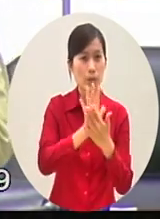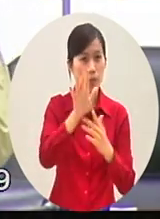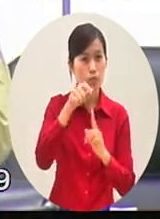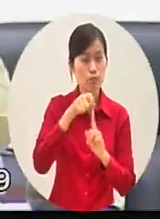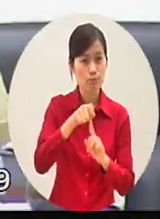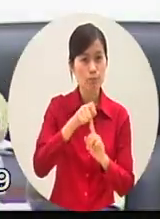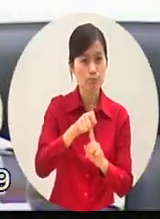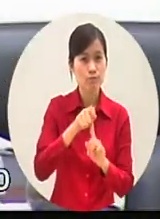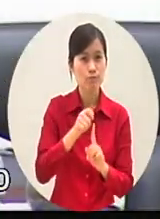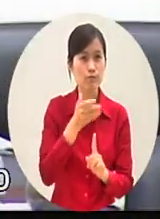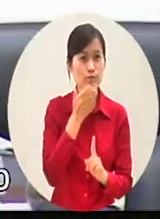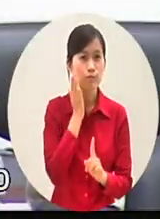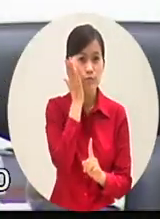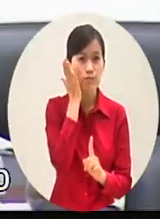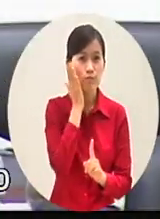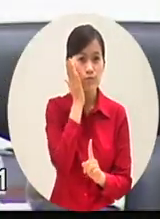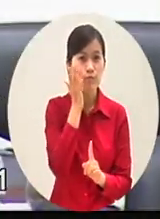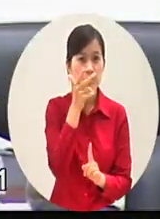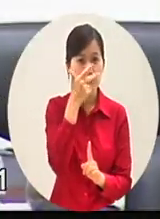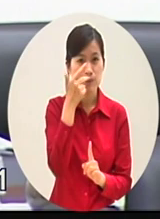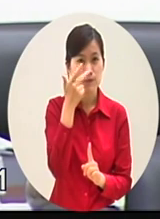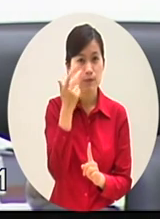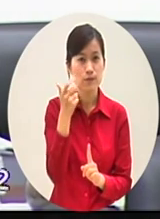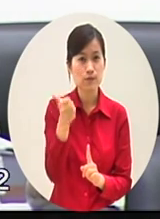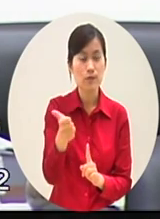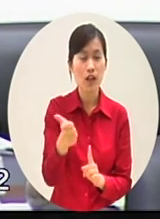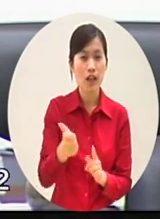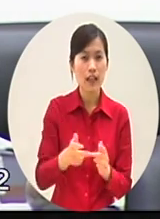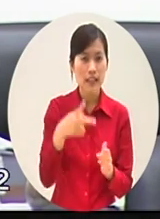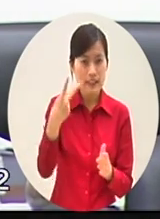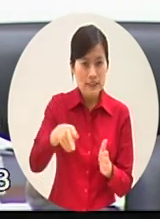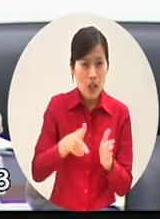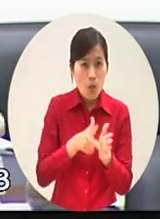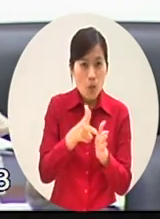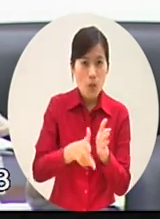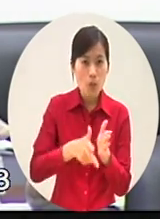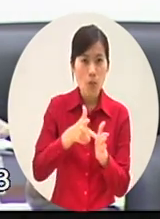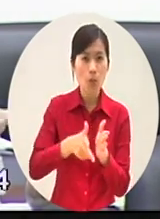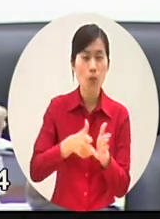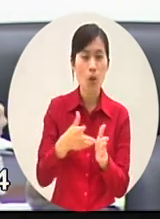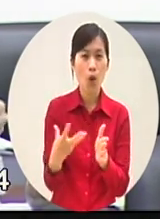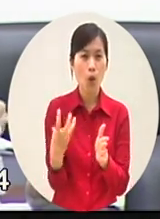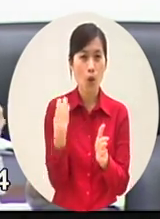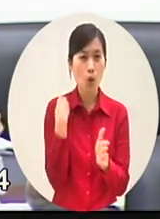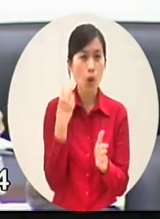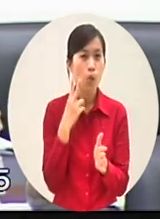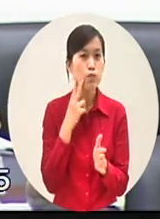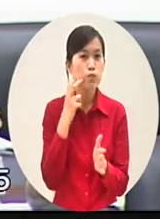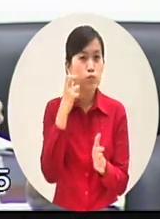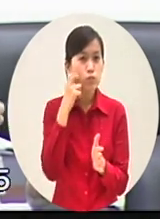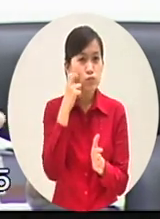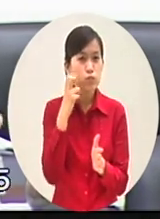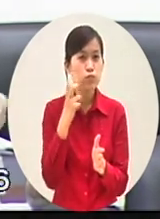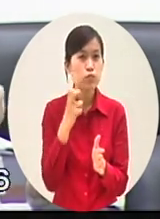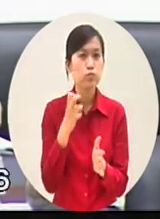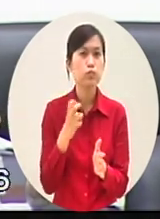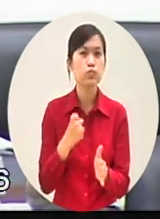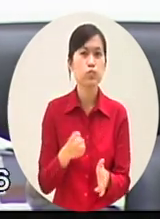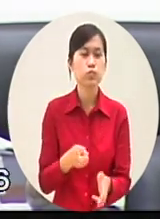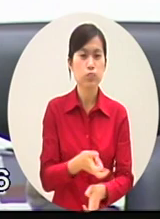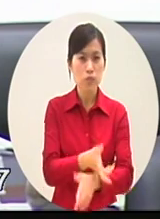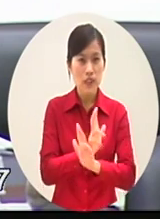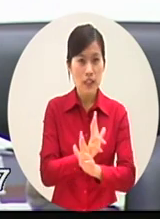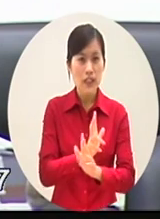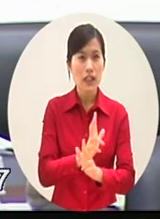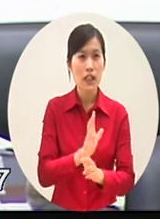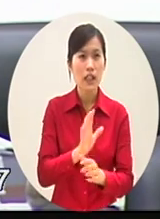所以哈，伫咱的火车头的面顶哈，咱起码个咱这个是已经有古铁桥是109年，伫今年嘿是